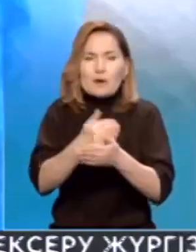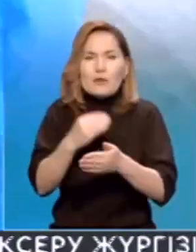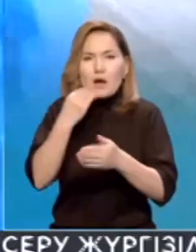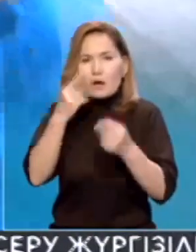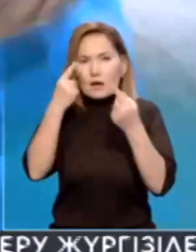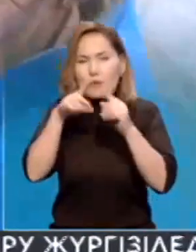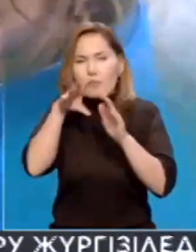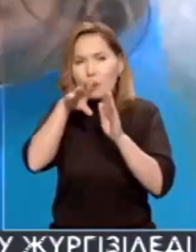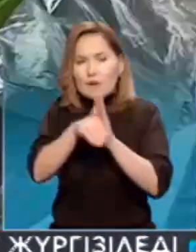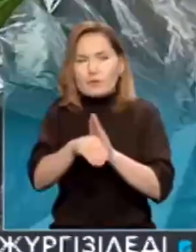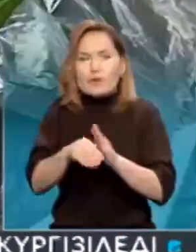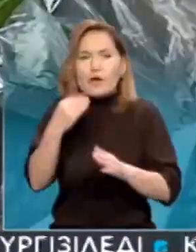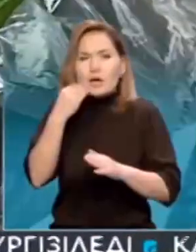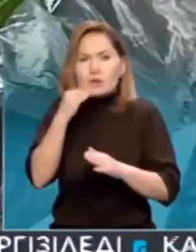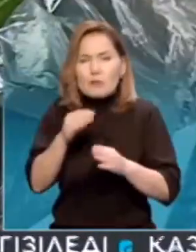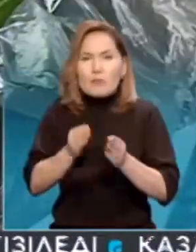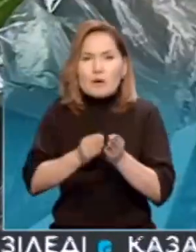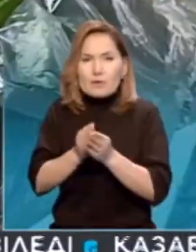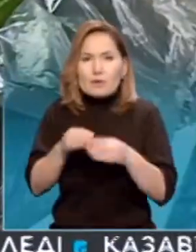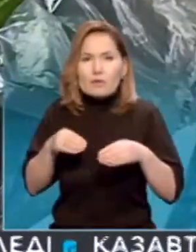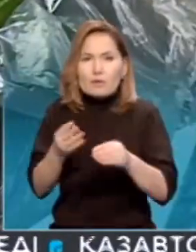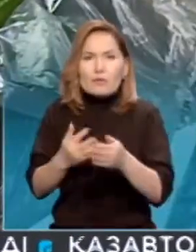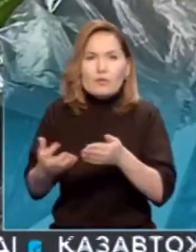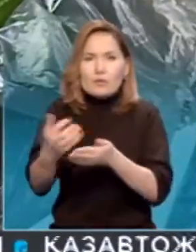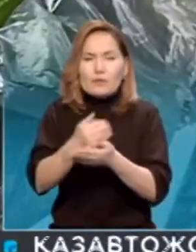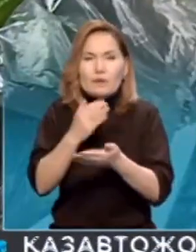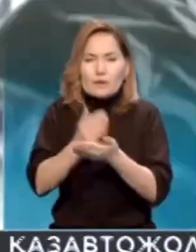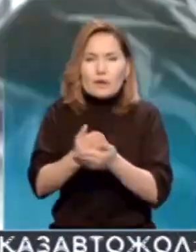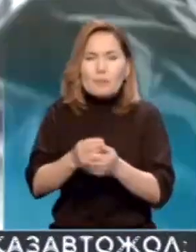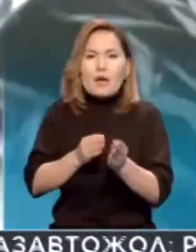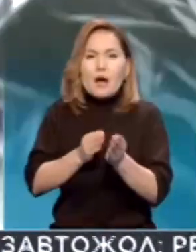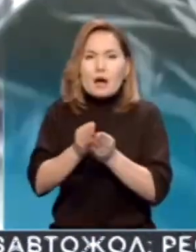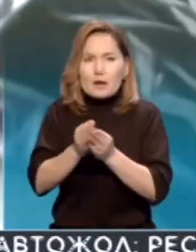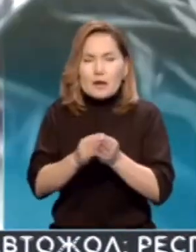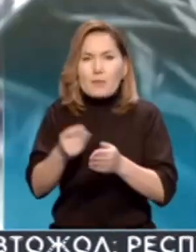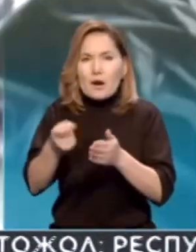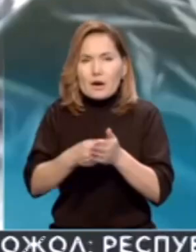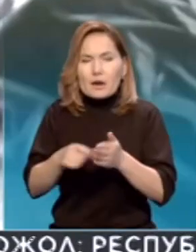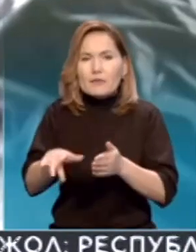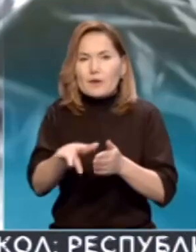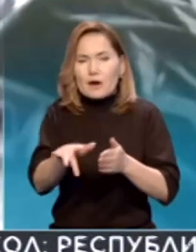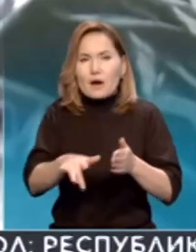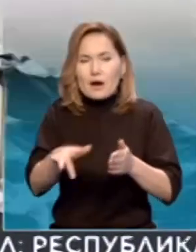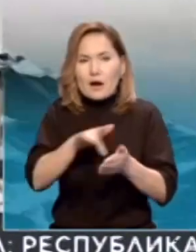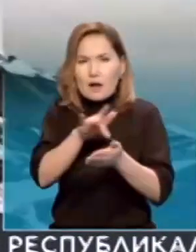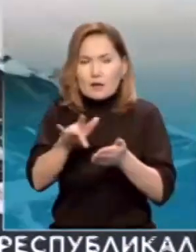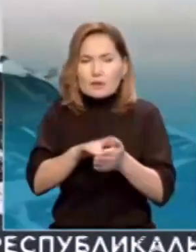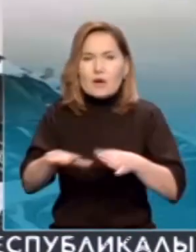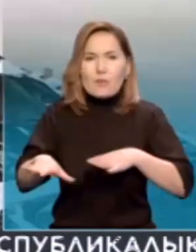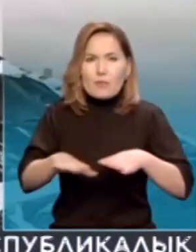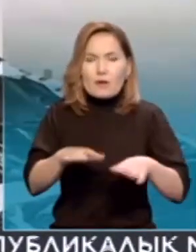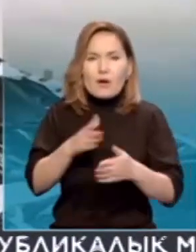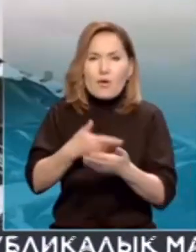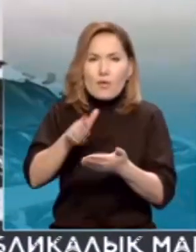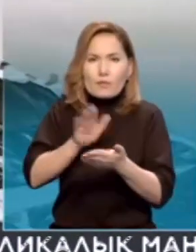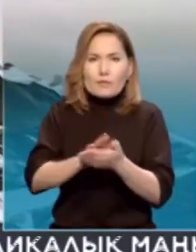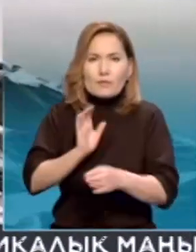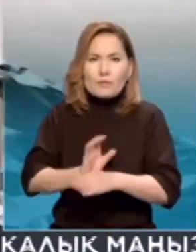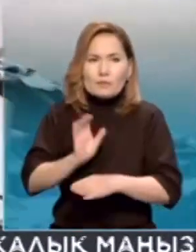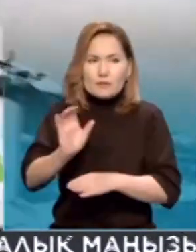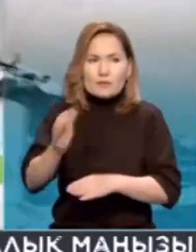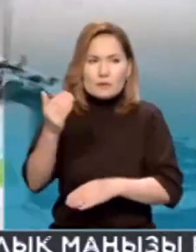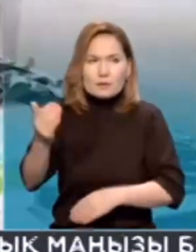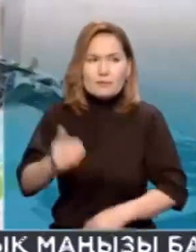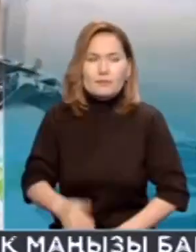технология көмегімен бағбан сапалы өнім алуға қол жеткізген. Бұл жерден шыққан қиярға Қарағандыдағы сауда орындарынан сұраныс зор. Вот у нас такой